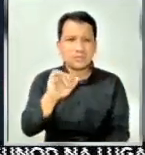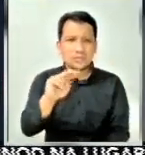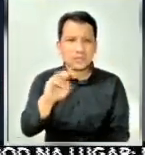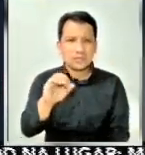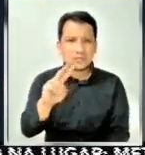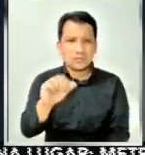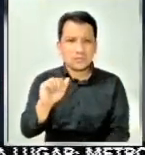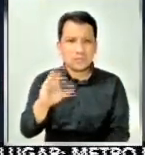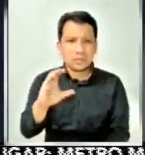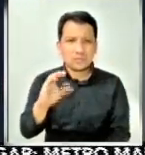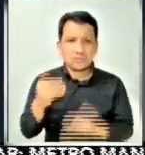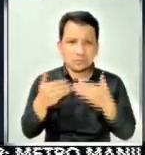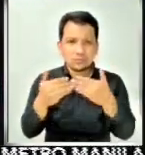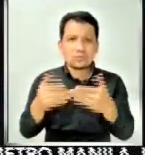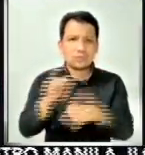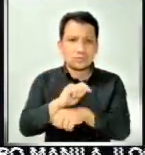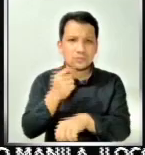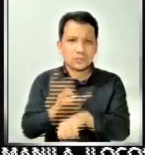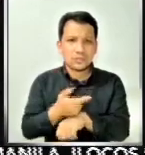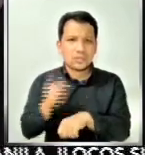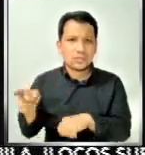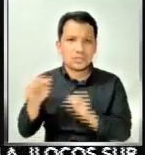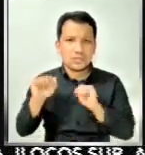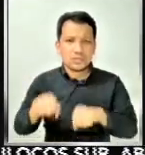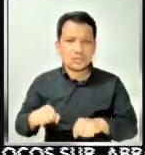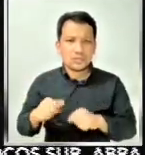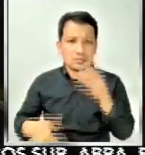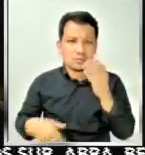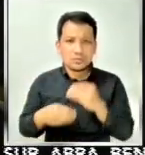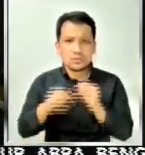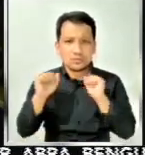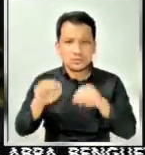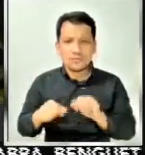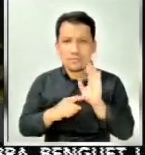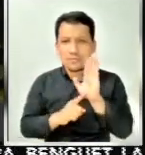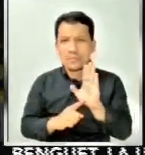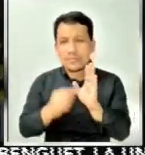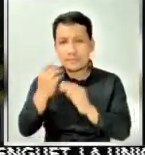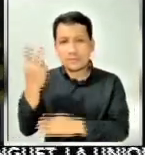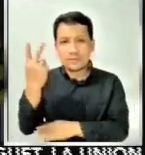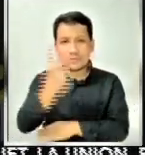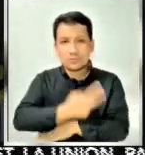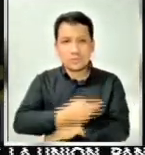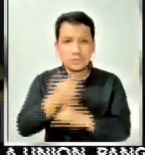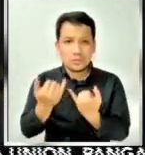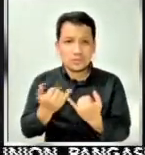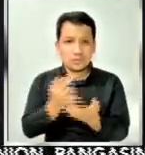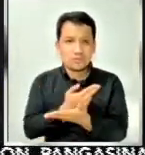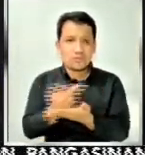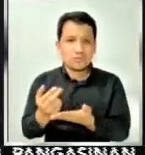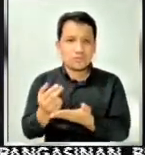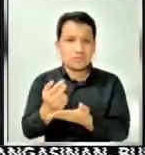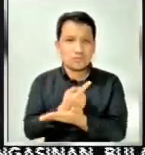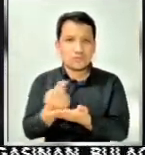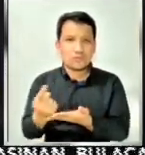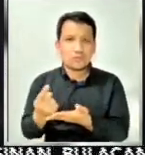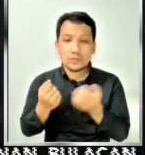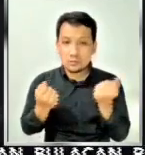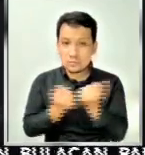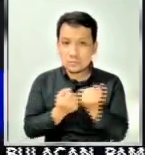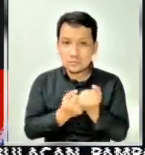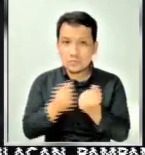City. 2,000 individuals ang nabakunahan nila sa loob ng 2 araw ngayong Holy Week. Ang supply po ng